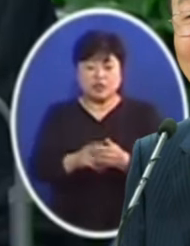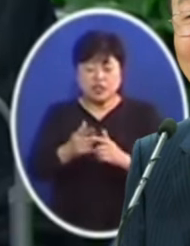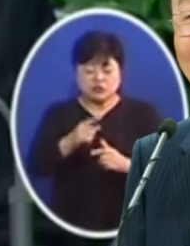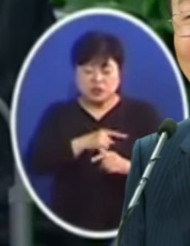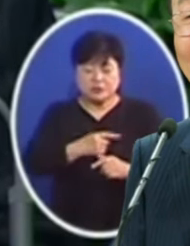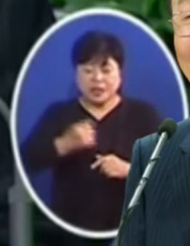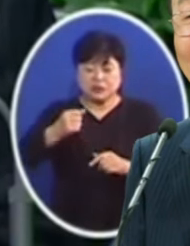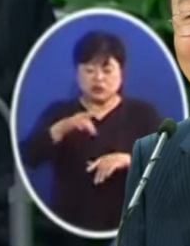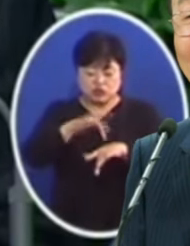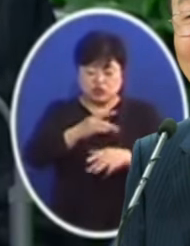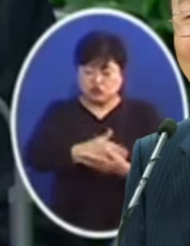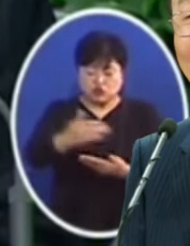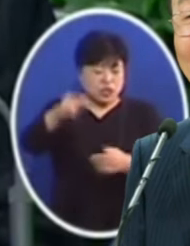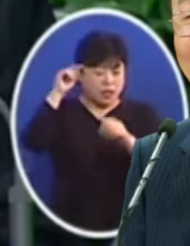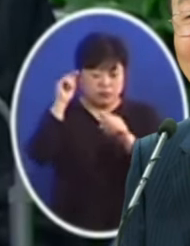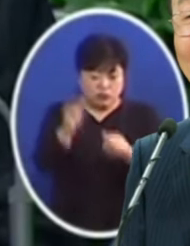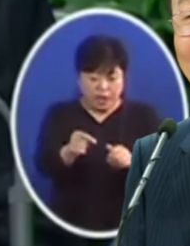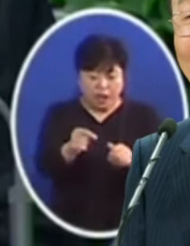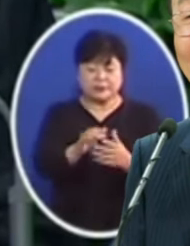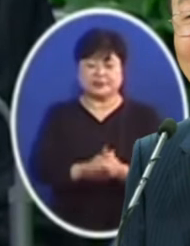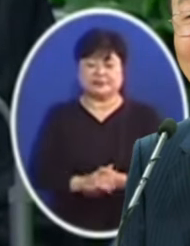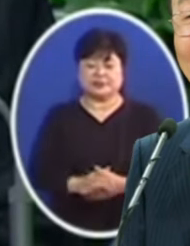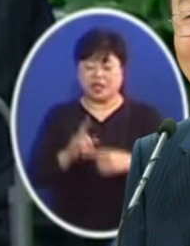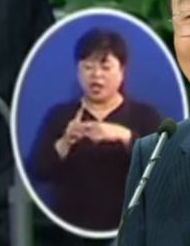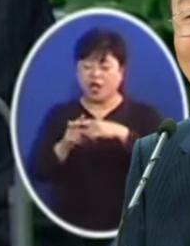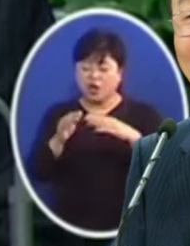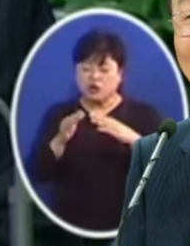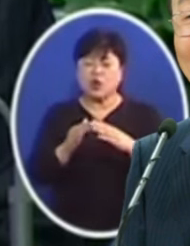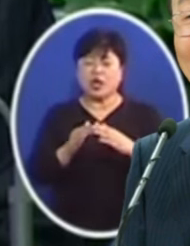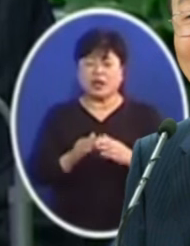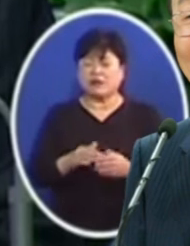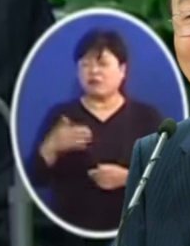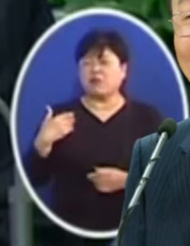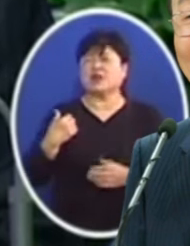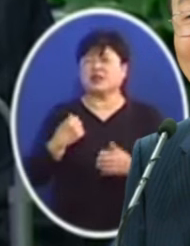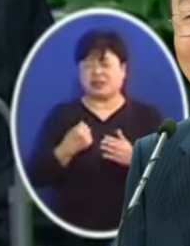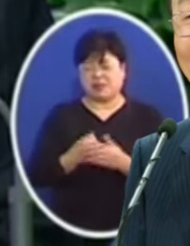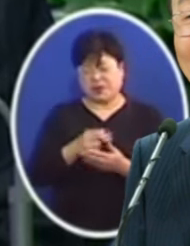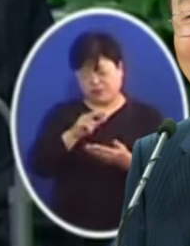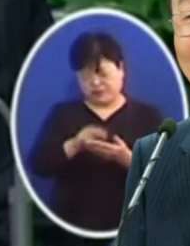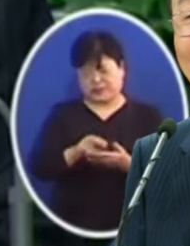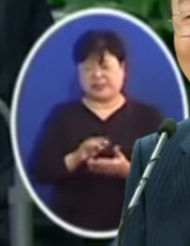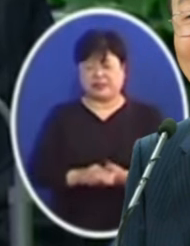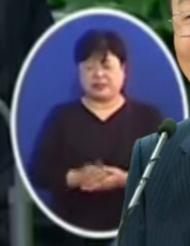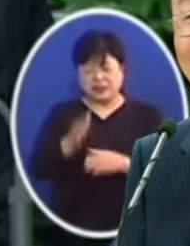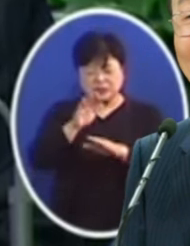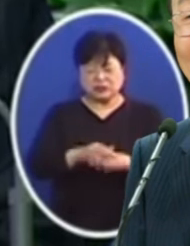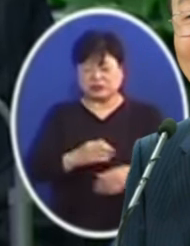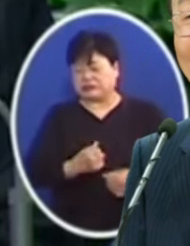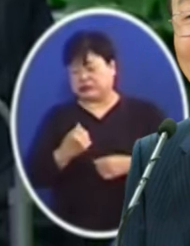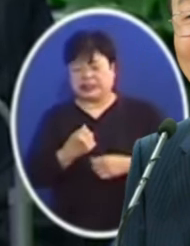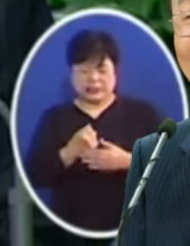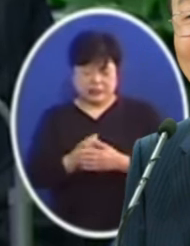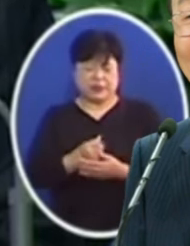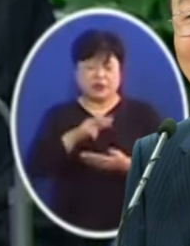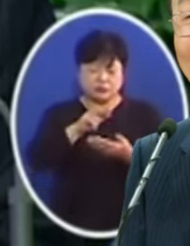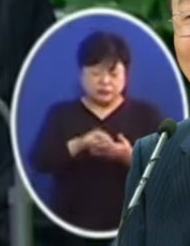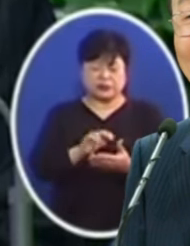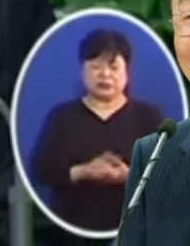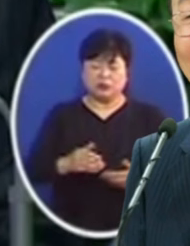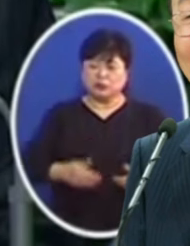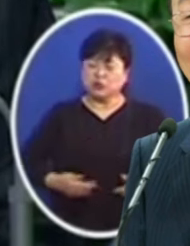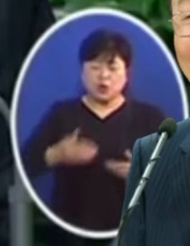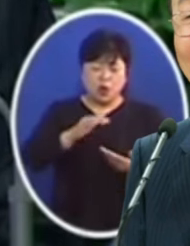쫓아내라. 오늘 우리 교회가 그걸 등한히 하고 있습니다. 성도들이 그걸 등한히 하고 있기 때문에